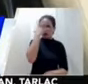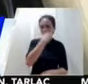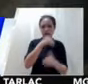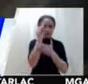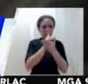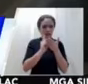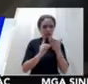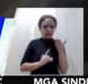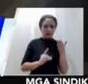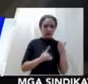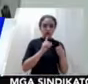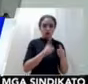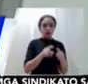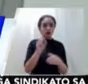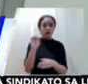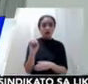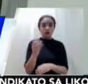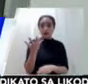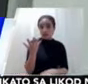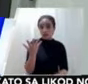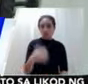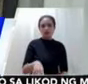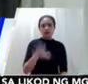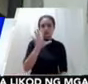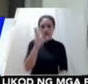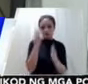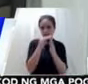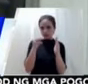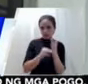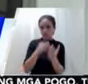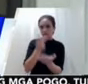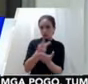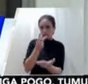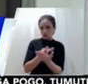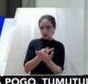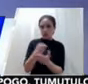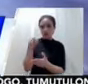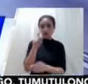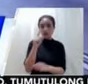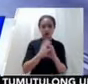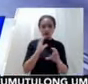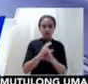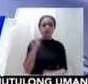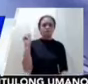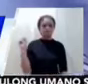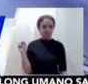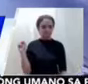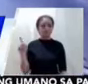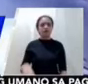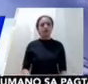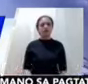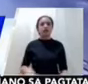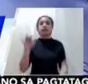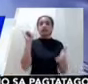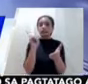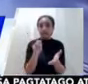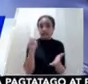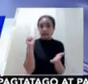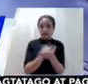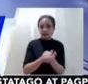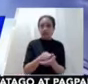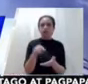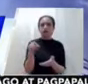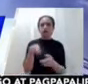nakapagtatakang aabot sa halos 5 milyong piso ang halaga ng sasakyang ito. Ganito ang sasakyang nakunan ng